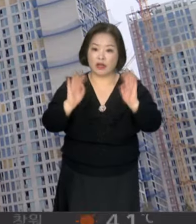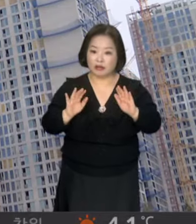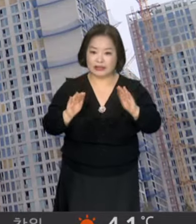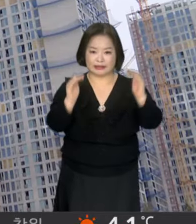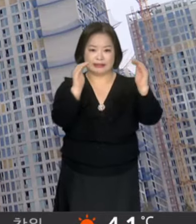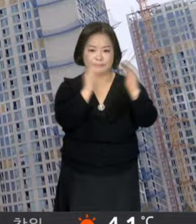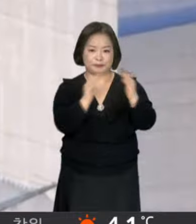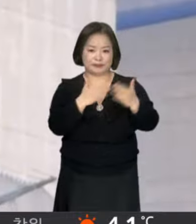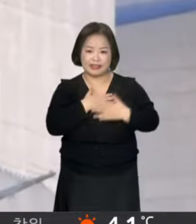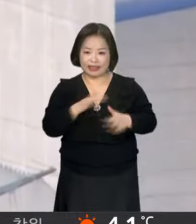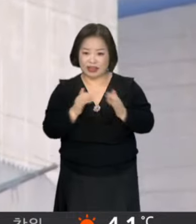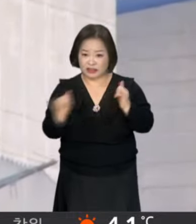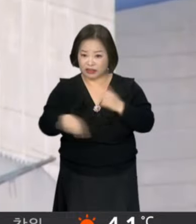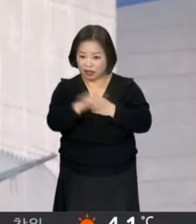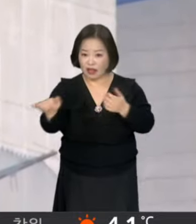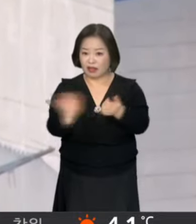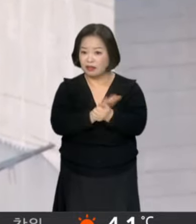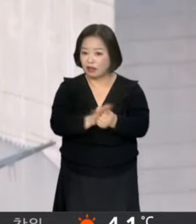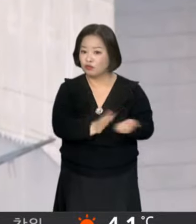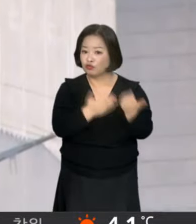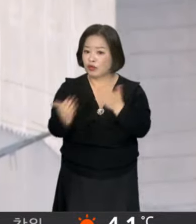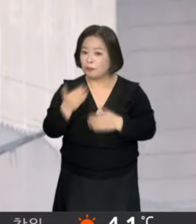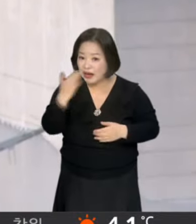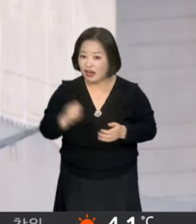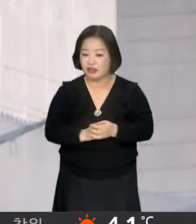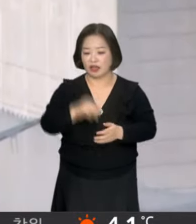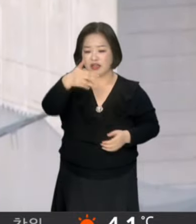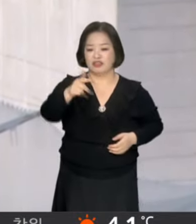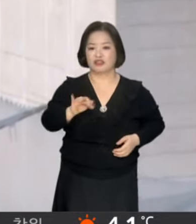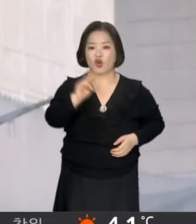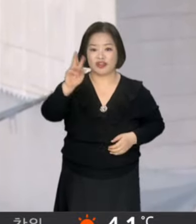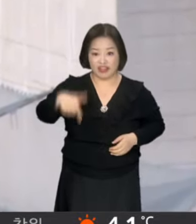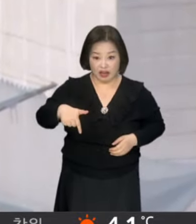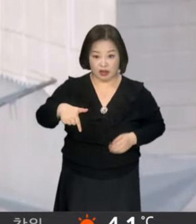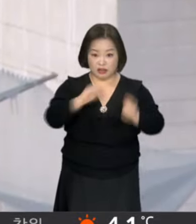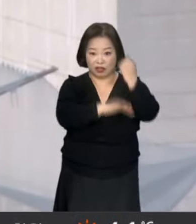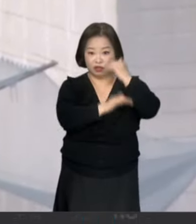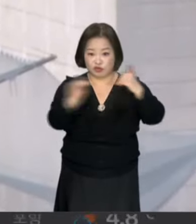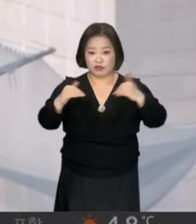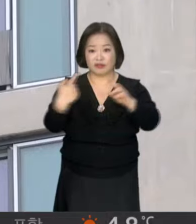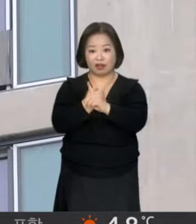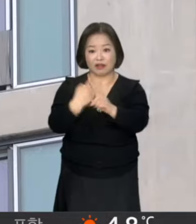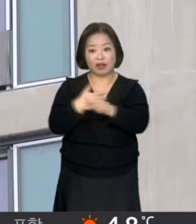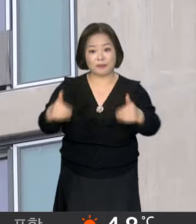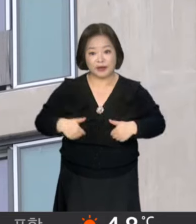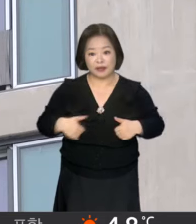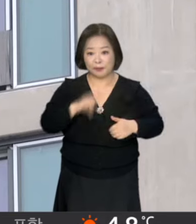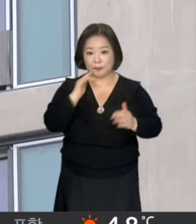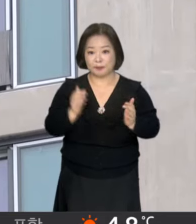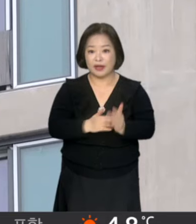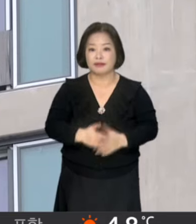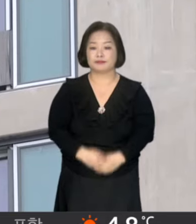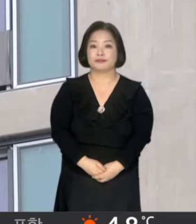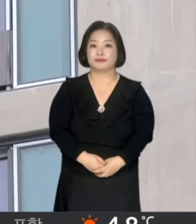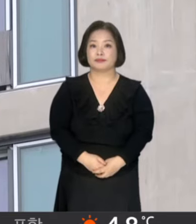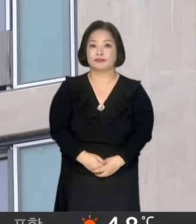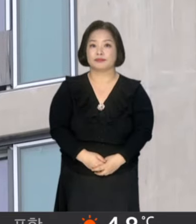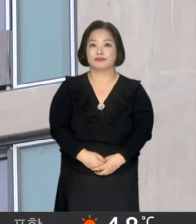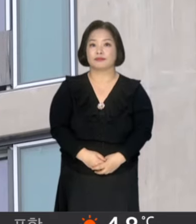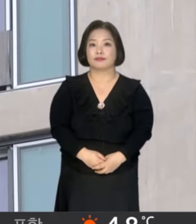주거취약 계층에게 혜택이 더 많이 가도록 청약제도를 개선할 필요가 있다고 지적했습니다 뉴스